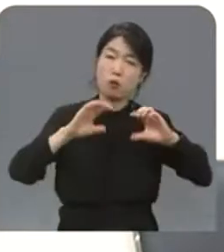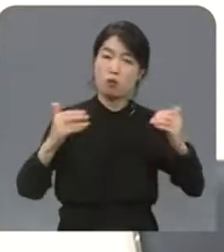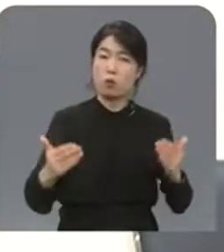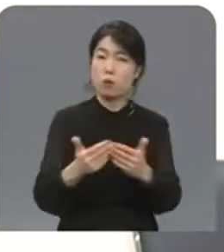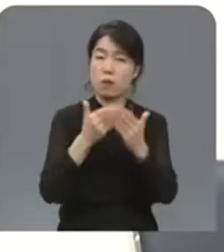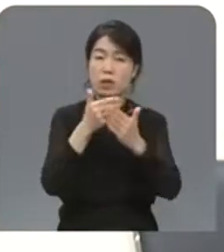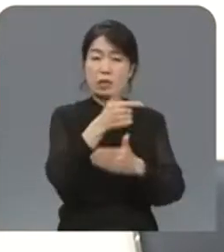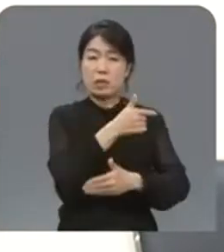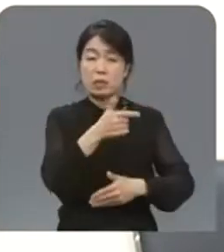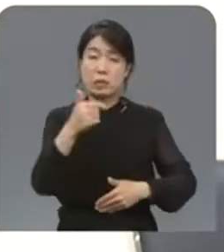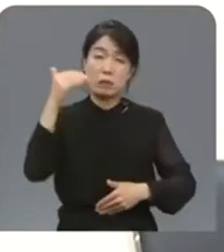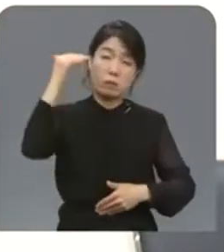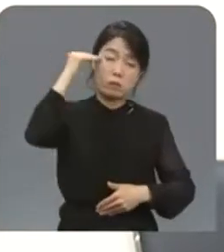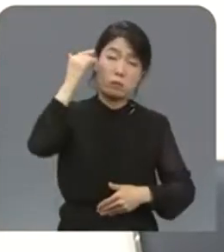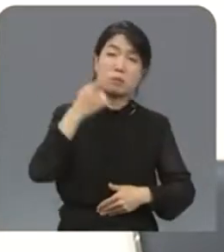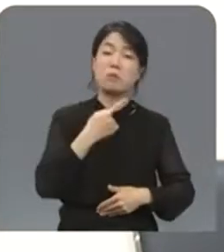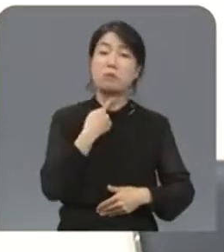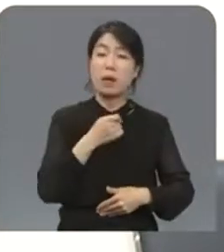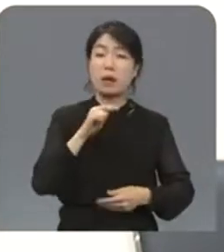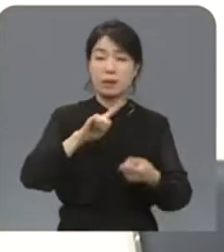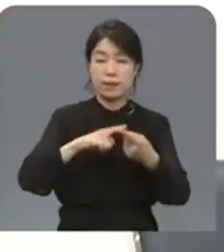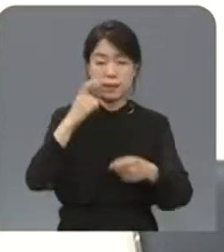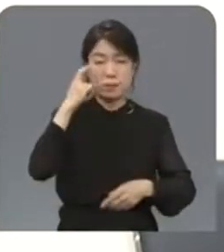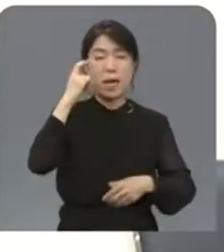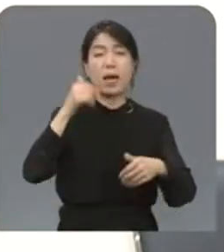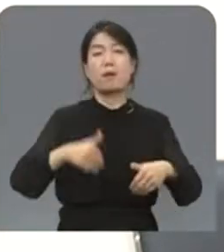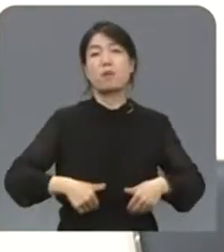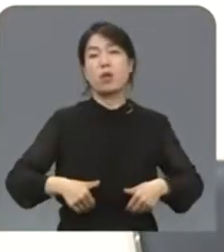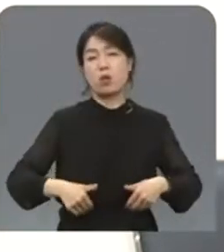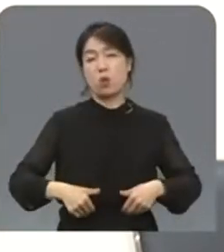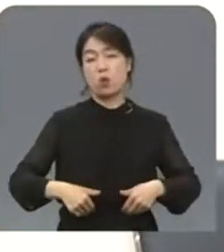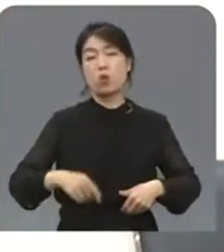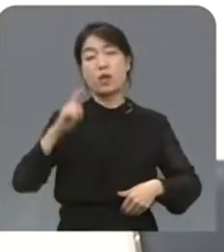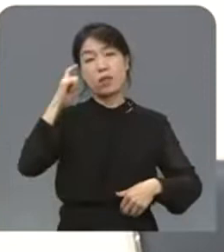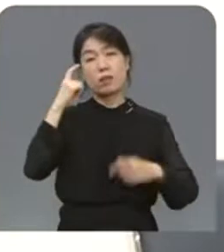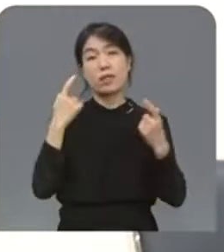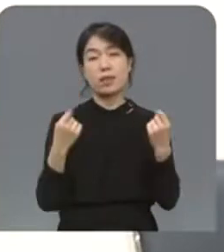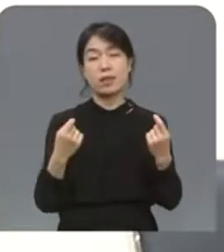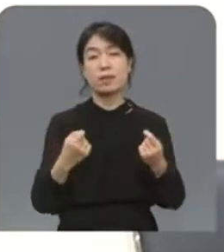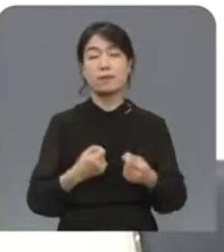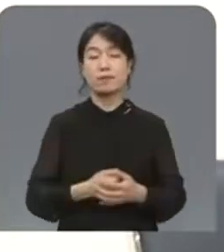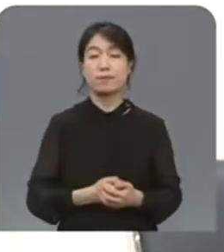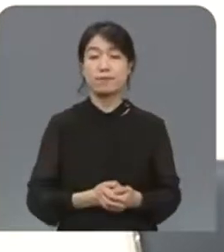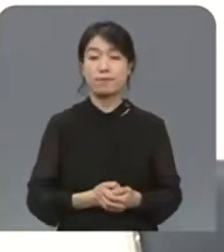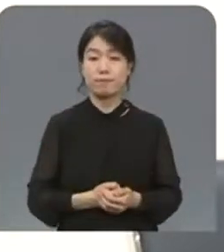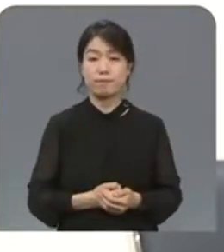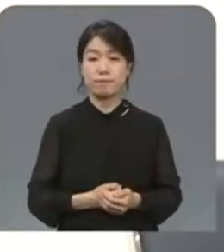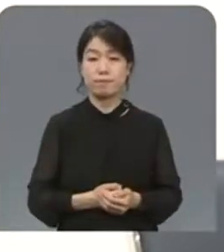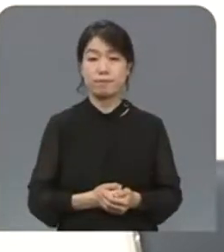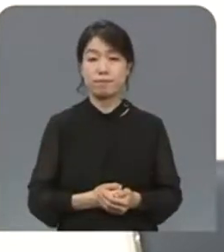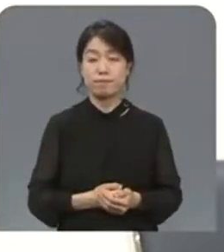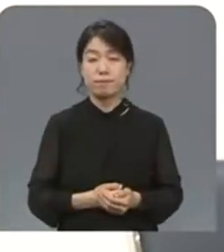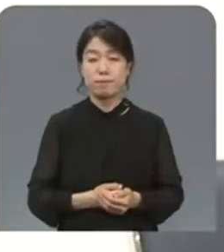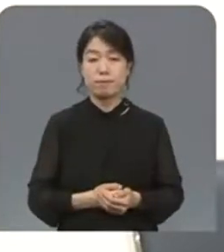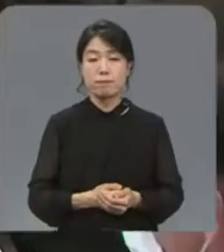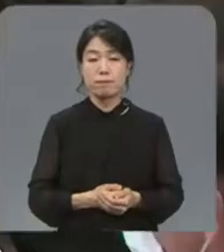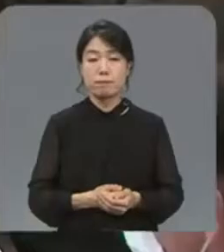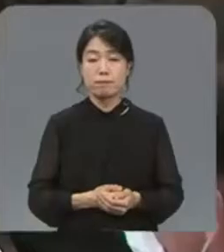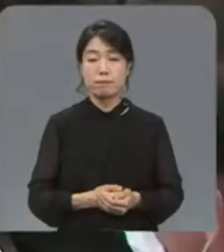국가 발전에 굉장히 큰 장애 요소가 되어 왔다라고 하는 것을 분명히 인식할 필요가 있다라고